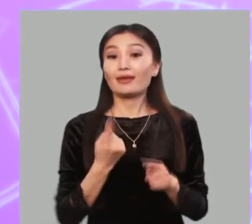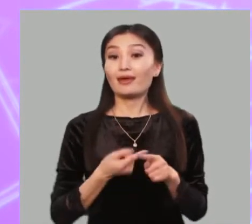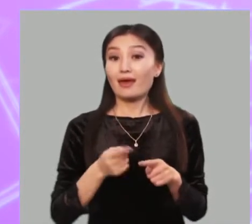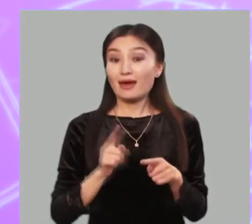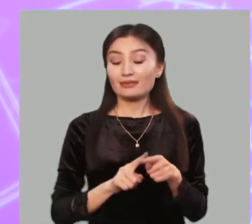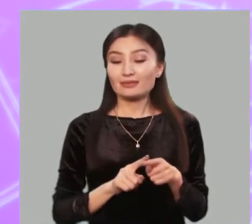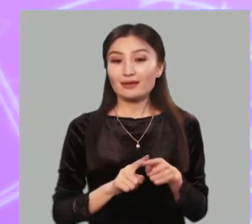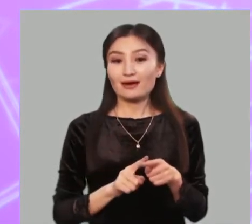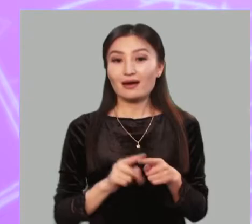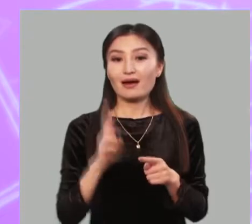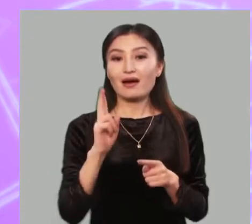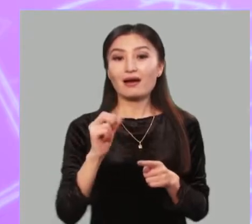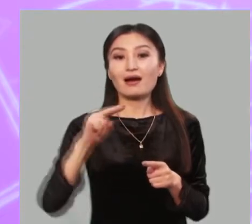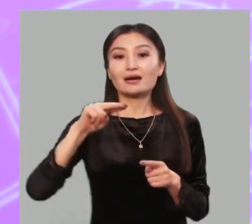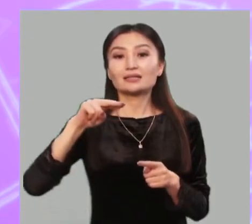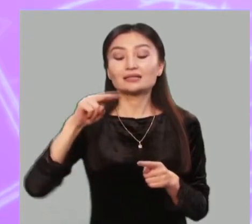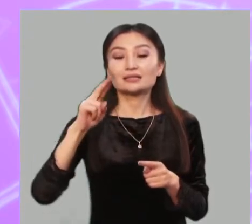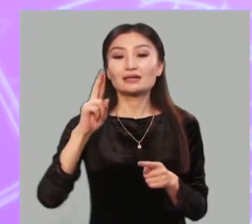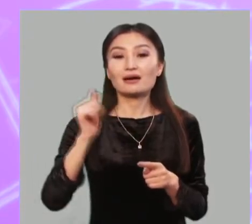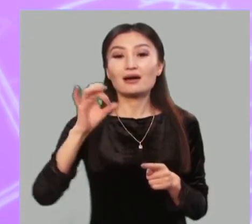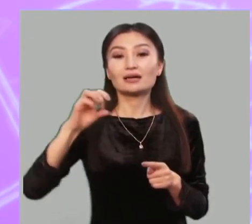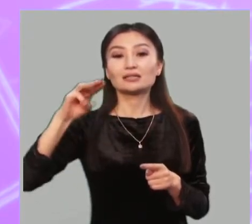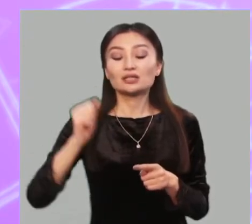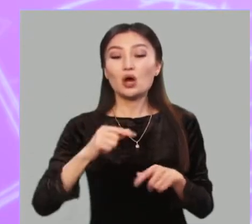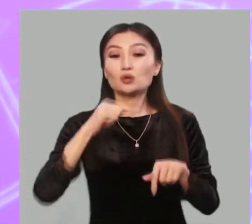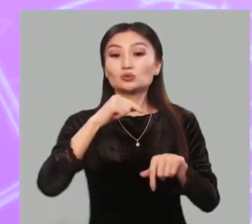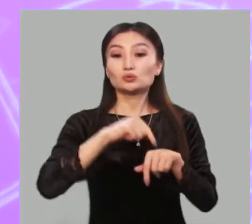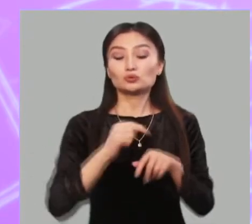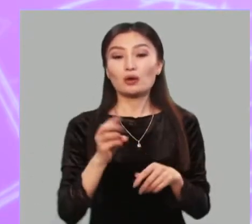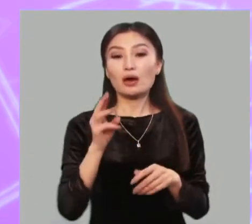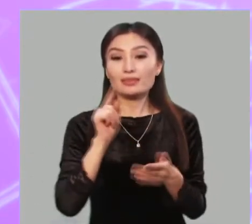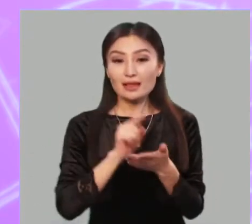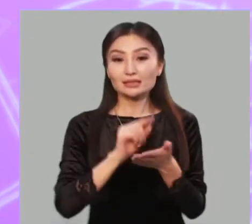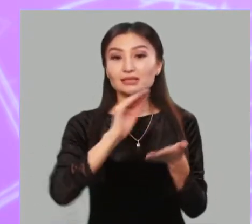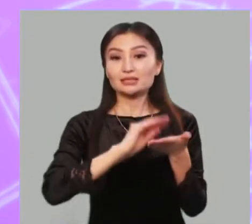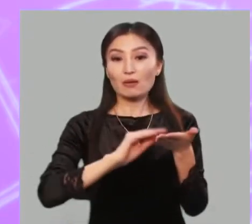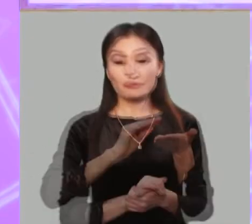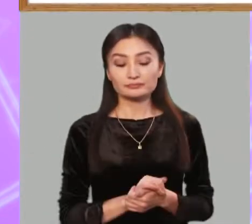Это карта чувств. Мы должны заполнить ее.